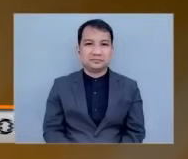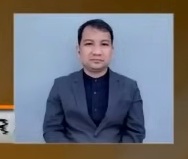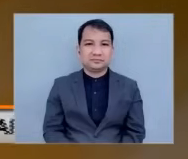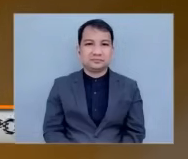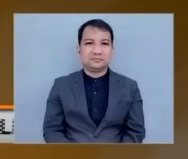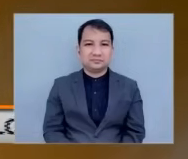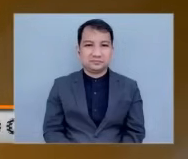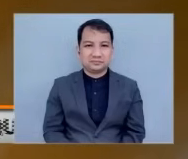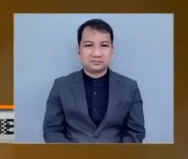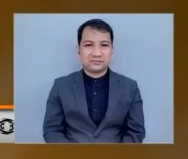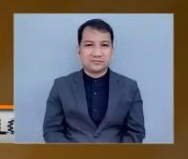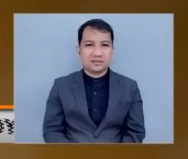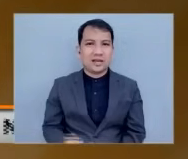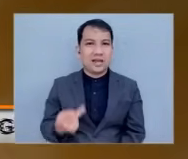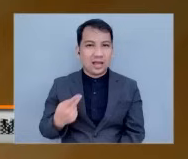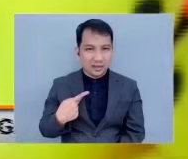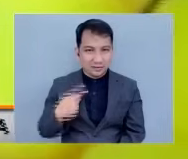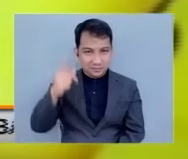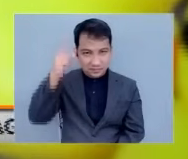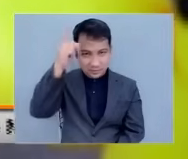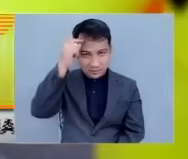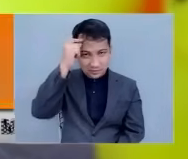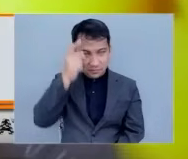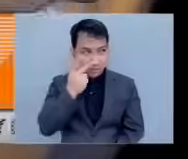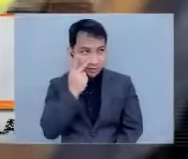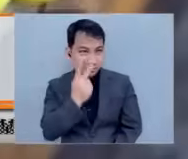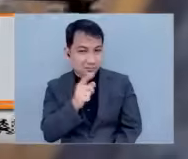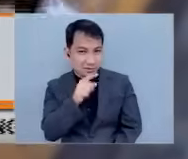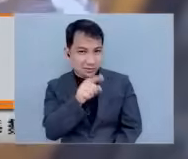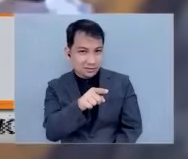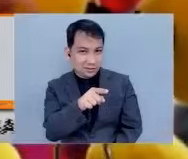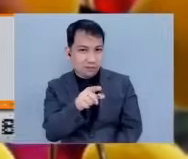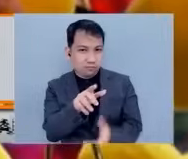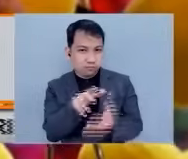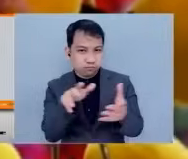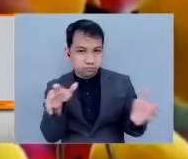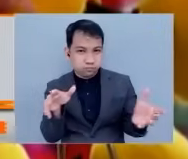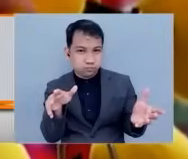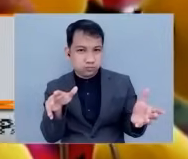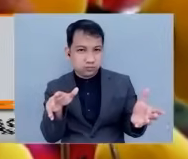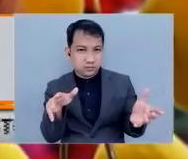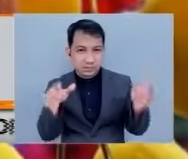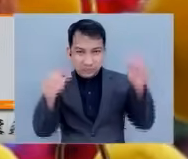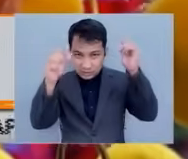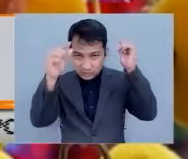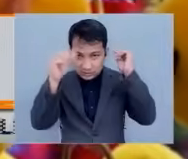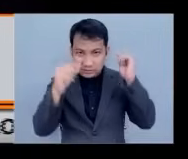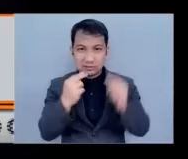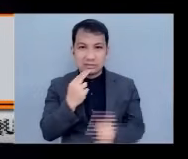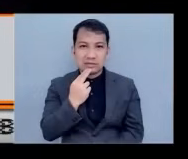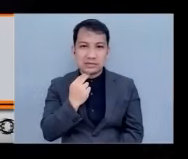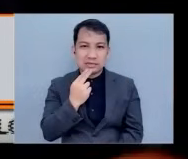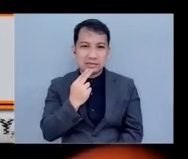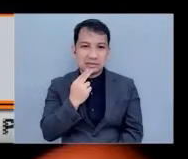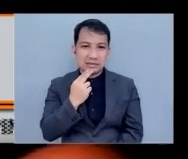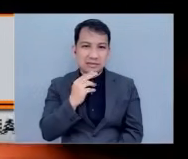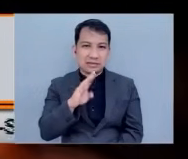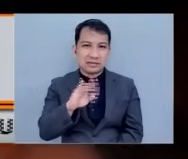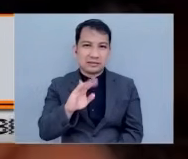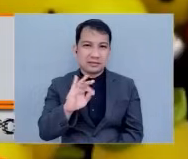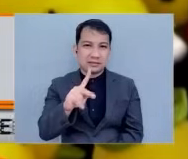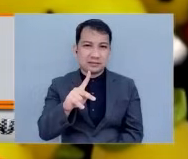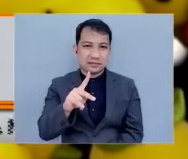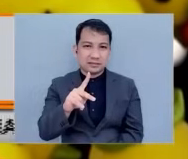May mga bibe akong nakita. Mataba, nakahat, at cute na mga bibe. As in,